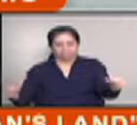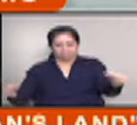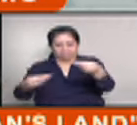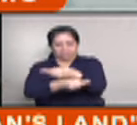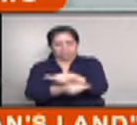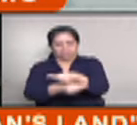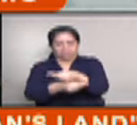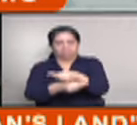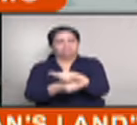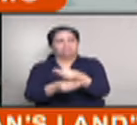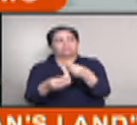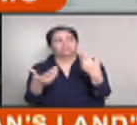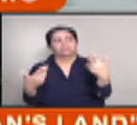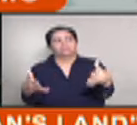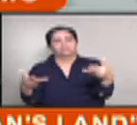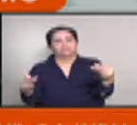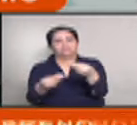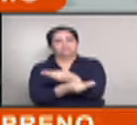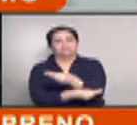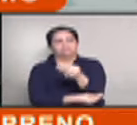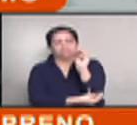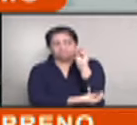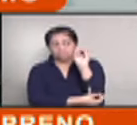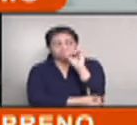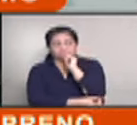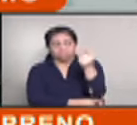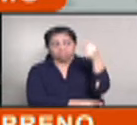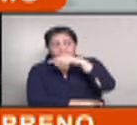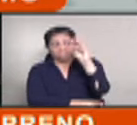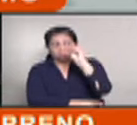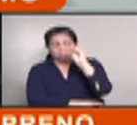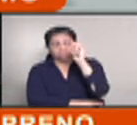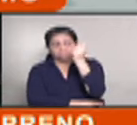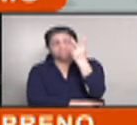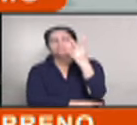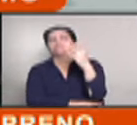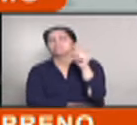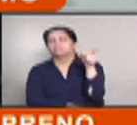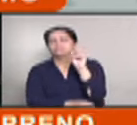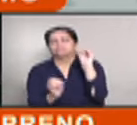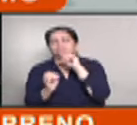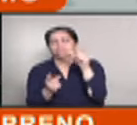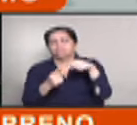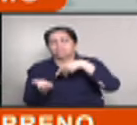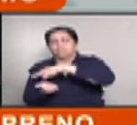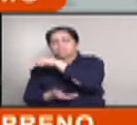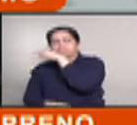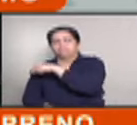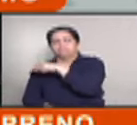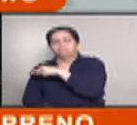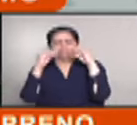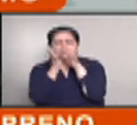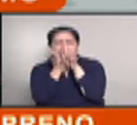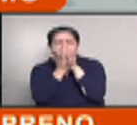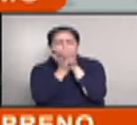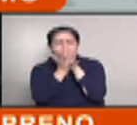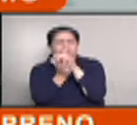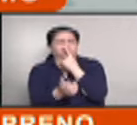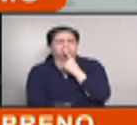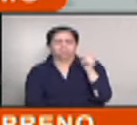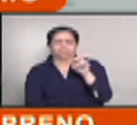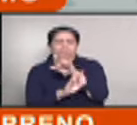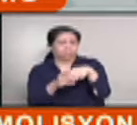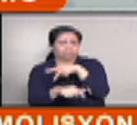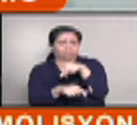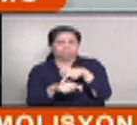kanya para makabawi ka. Okay. Pag hindi ka dumating ng Monday sa TV5 at wala kang ibinayad dito kay Miss Lopez, at sasabihin ko sa